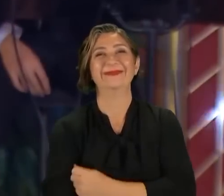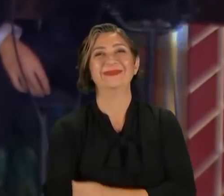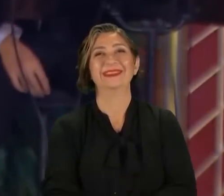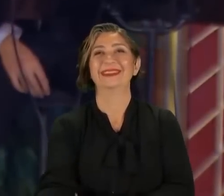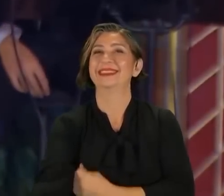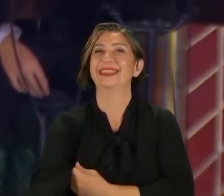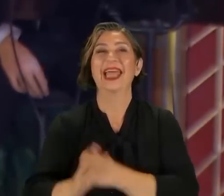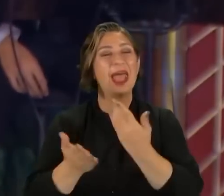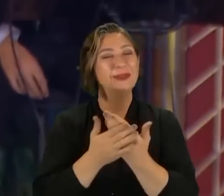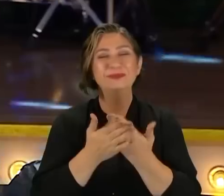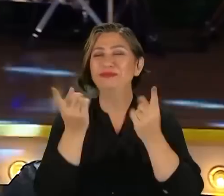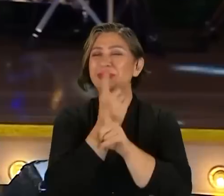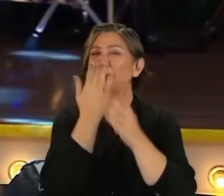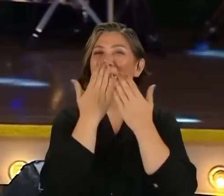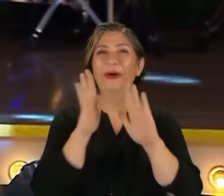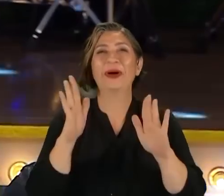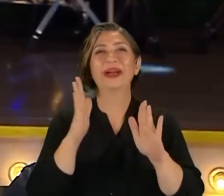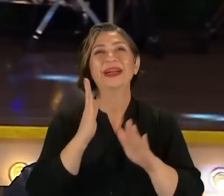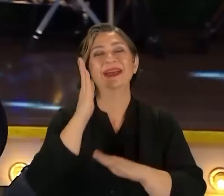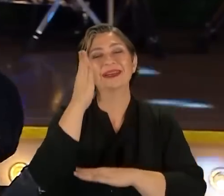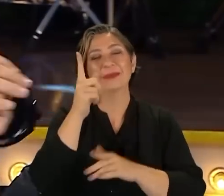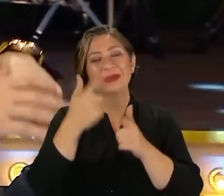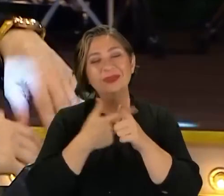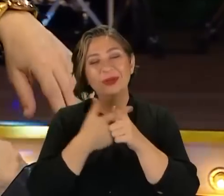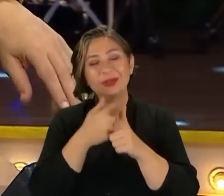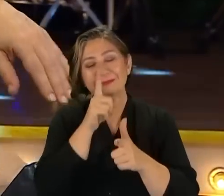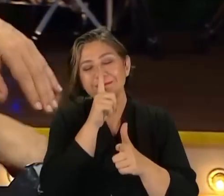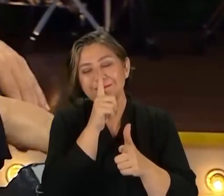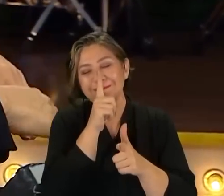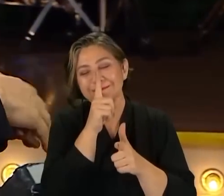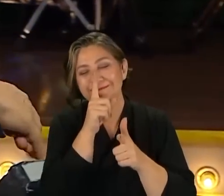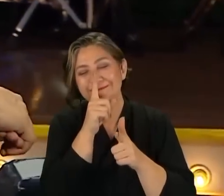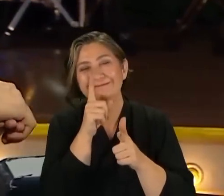Ne rodi ne şu ne bu. Giderler bir otel odasında...